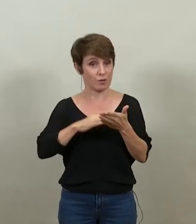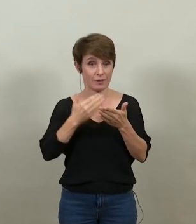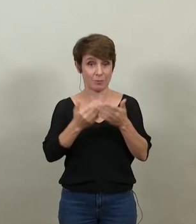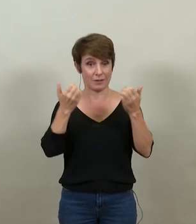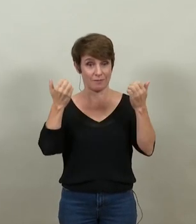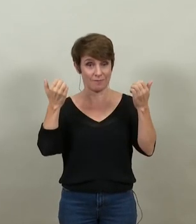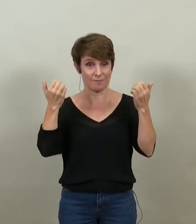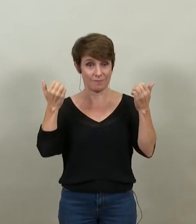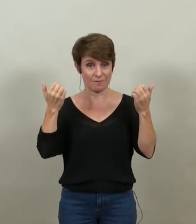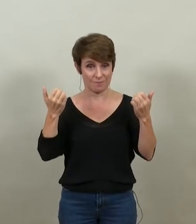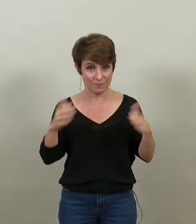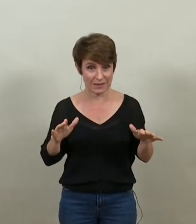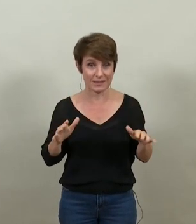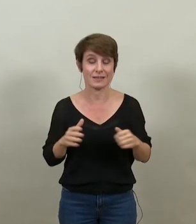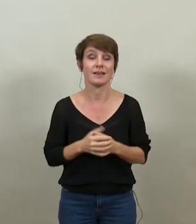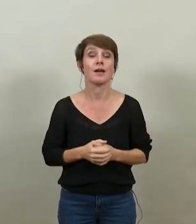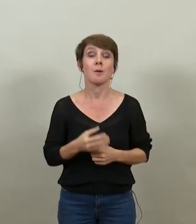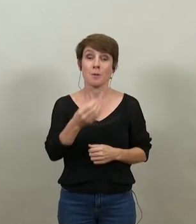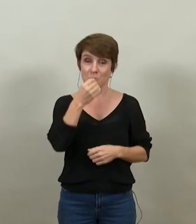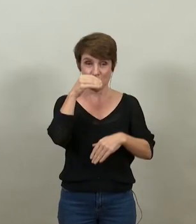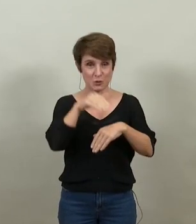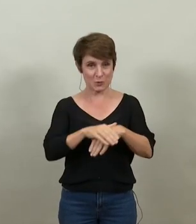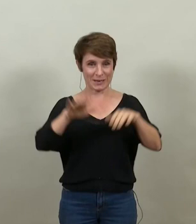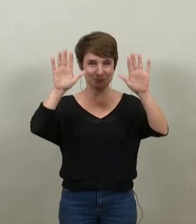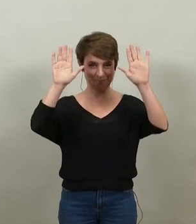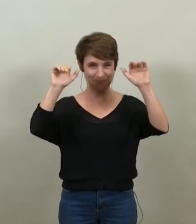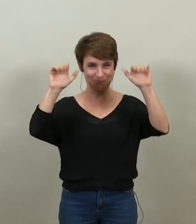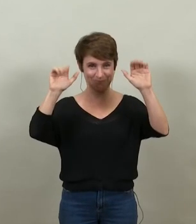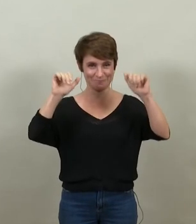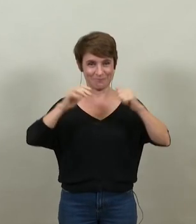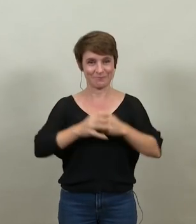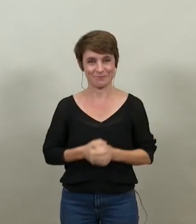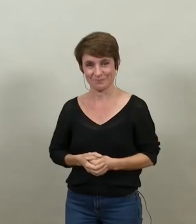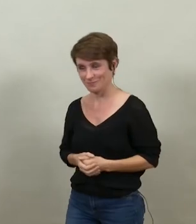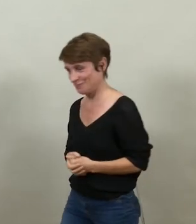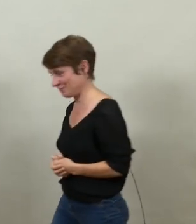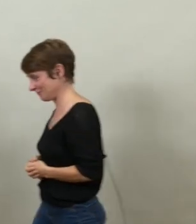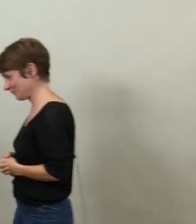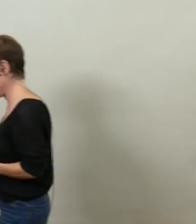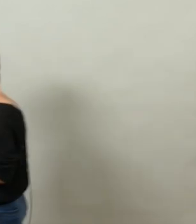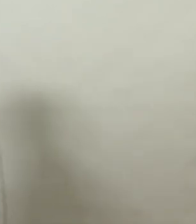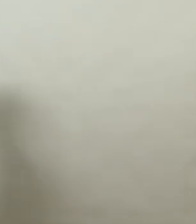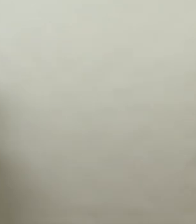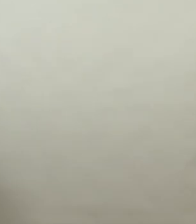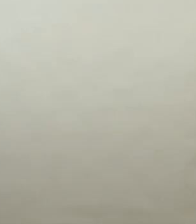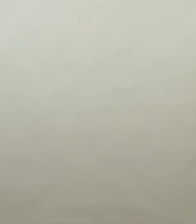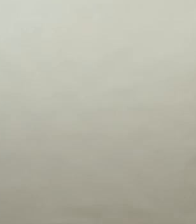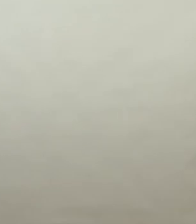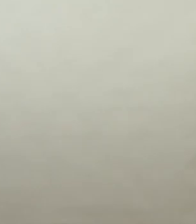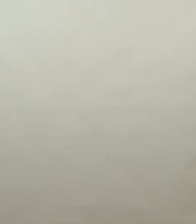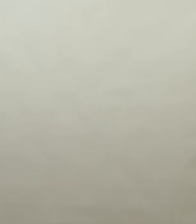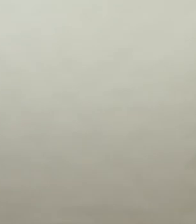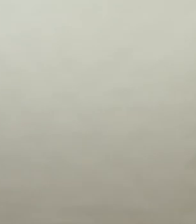délibération thématique et nous commençons donc par la délibération numéro 8 y a-t-il